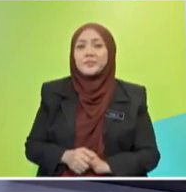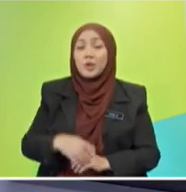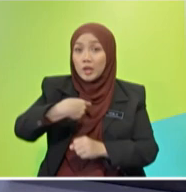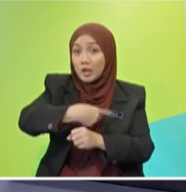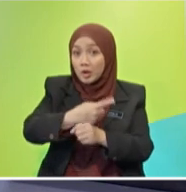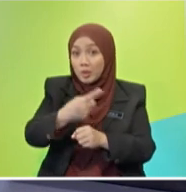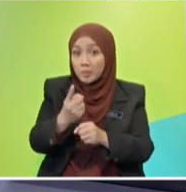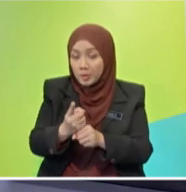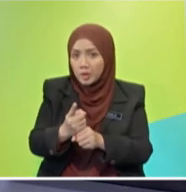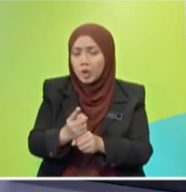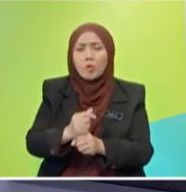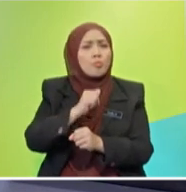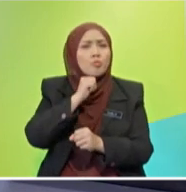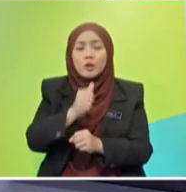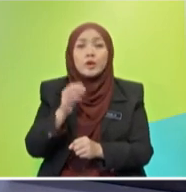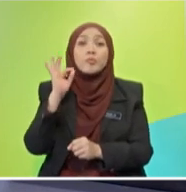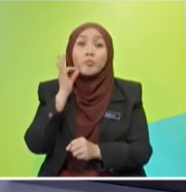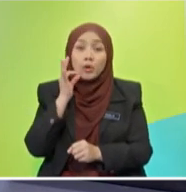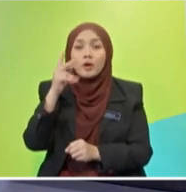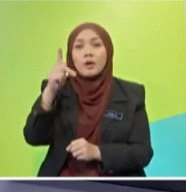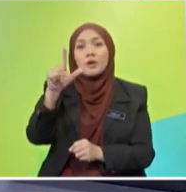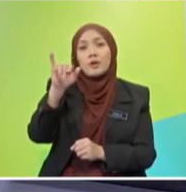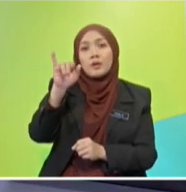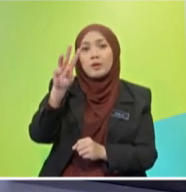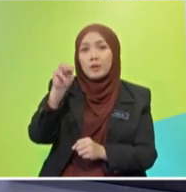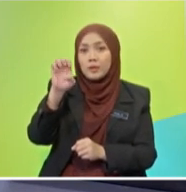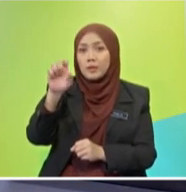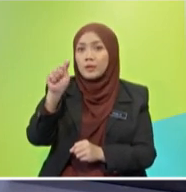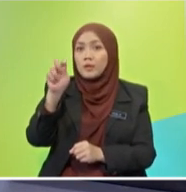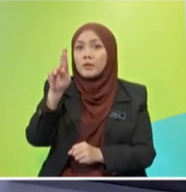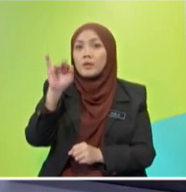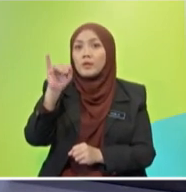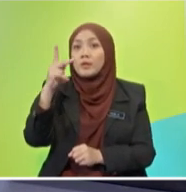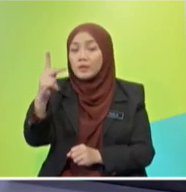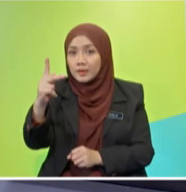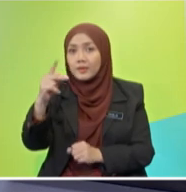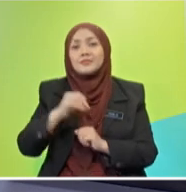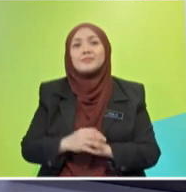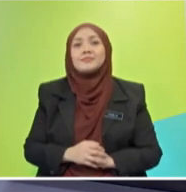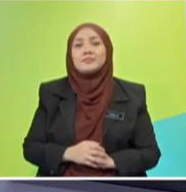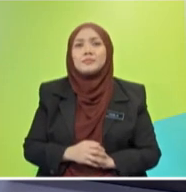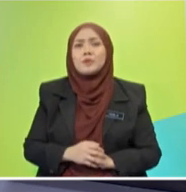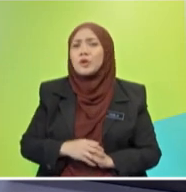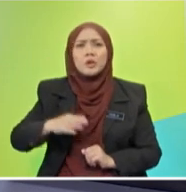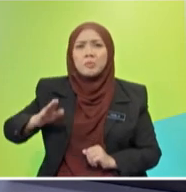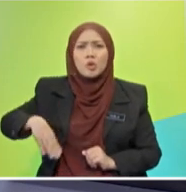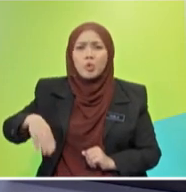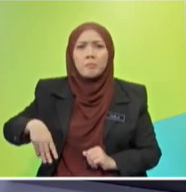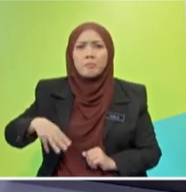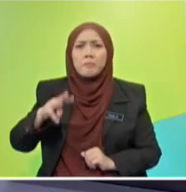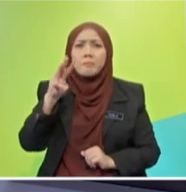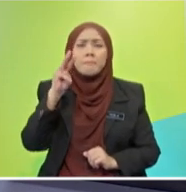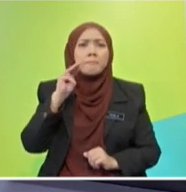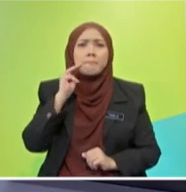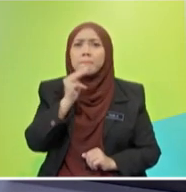buah bukan primitri Oke so kita tengok kalau kita petik semasa dia belum matang warna